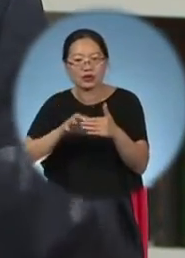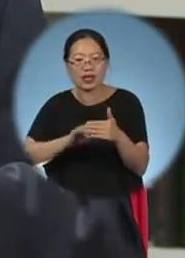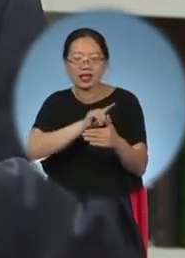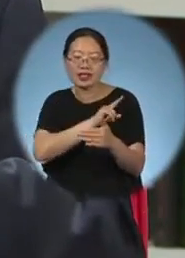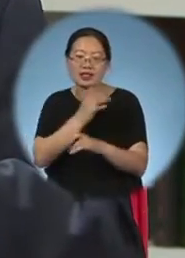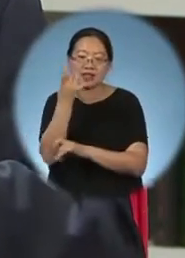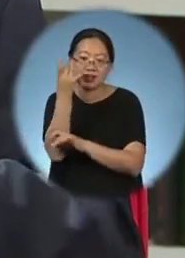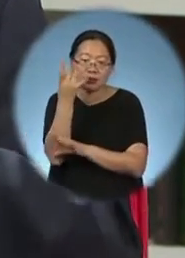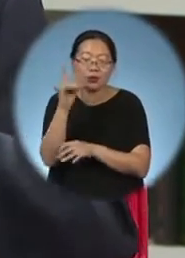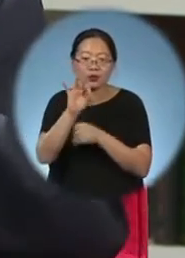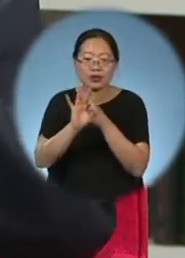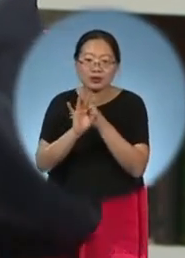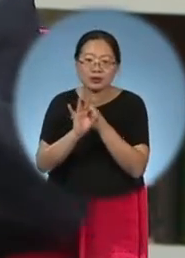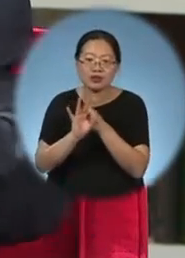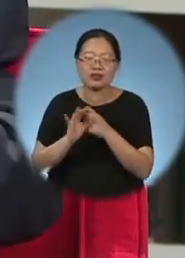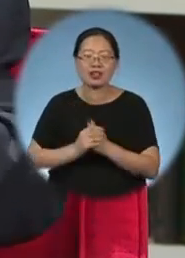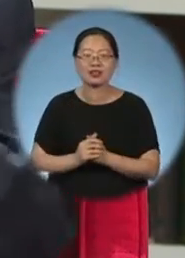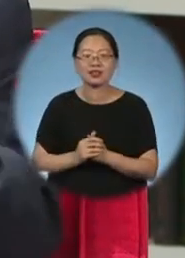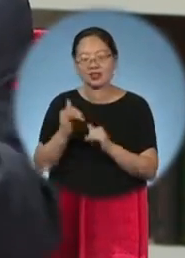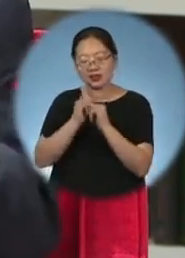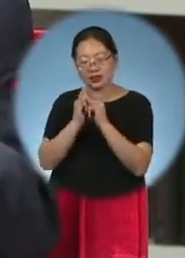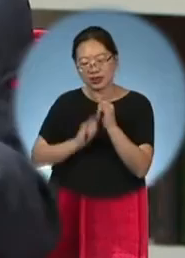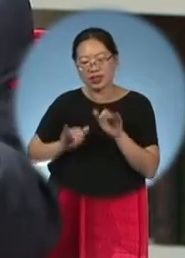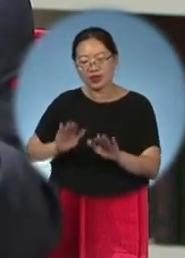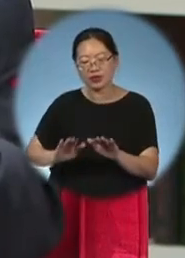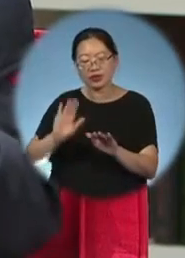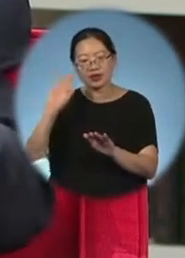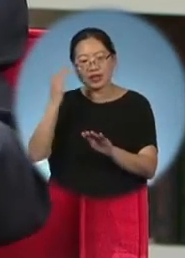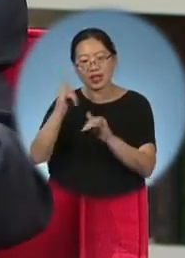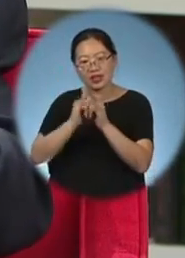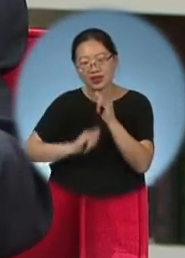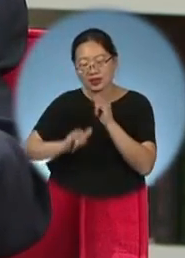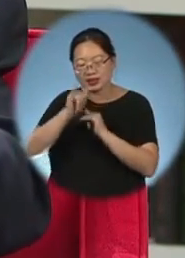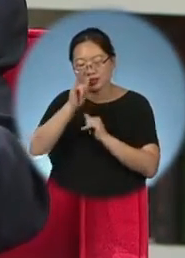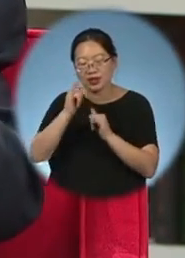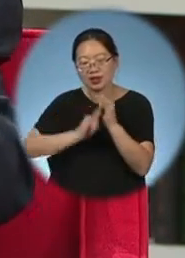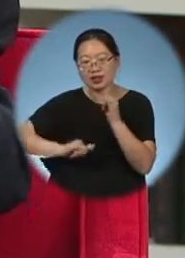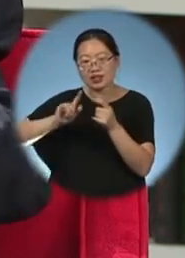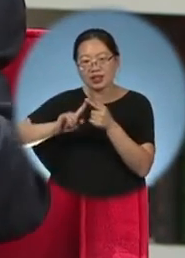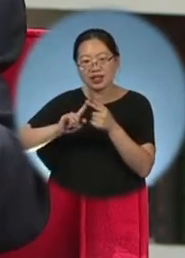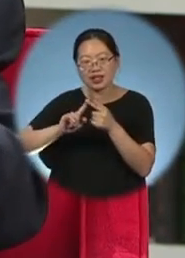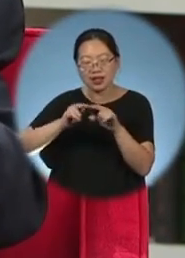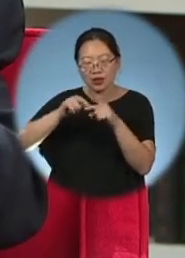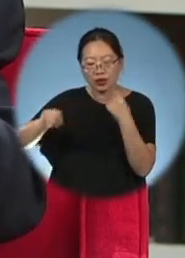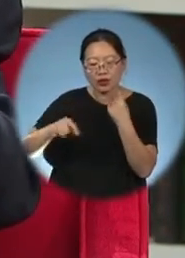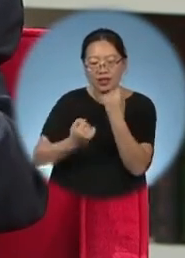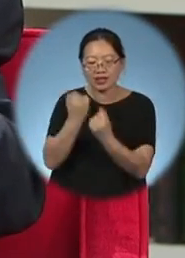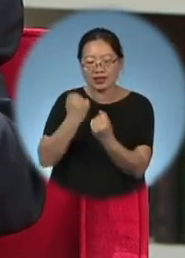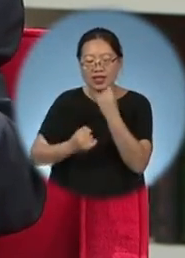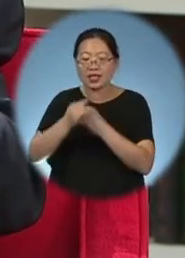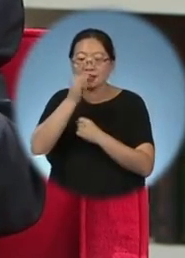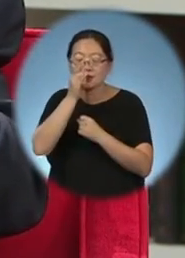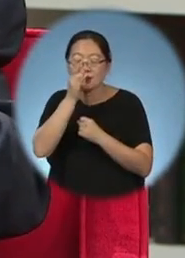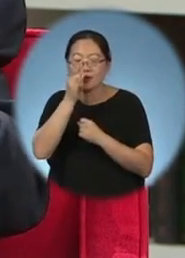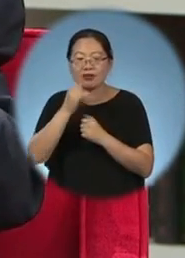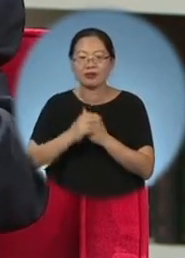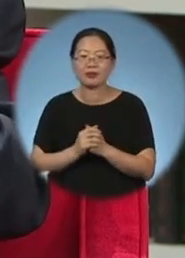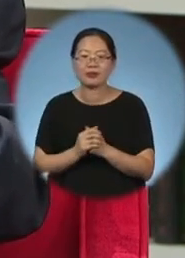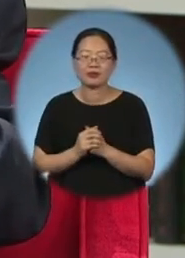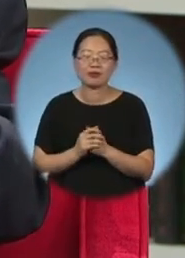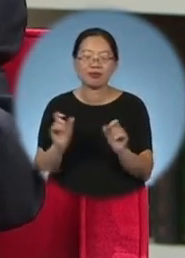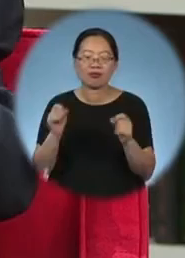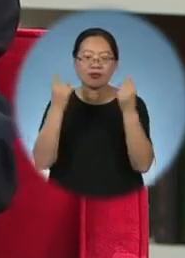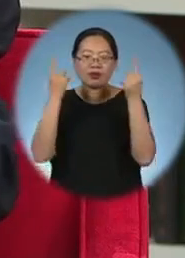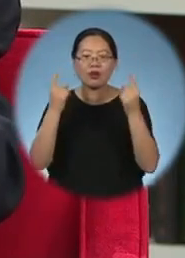가장 기본이 뭐냐면 역사, 현대사입니다. 역사에 대해서 엇갈린 해석을 하고 뭐 이러면서